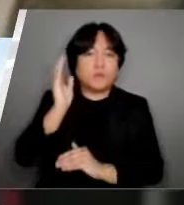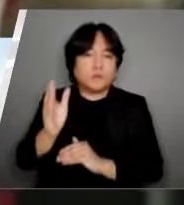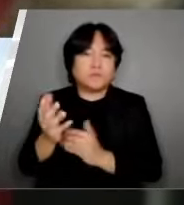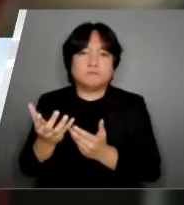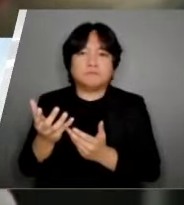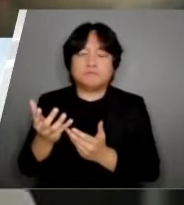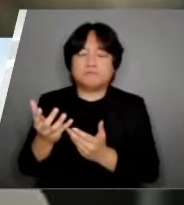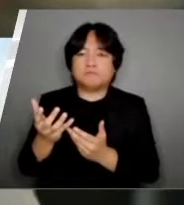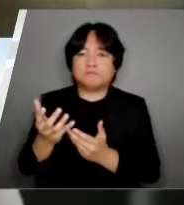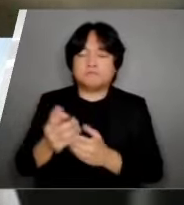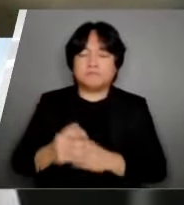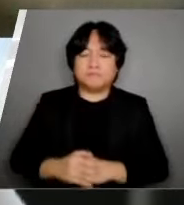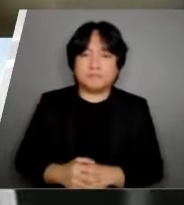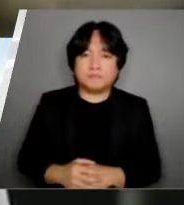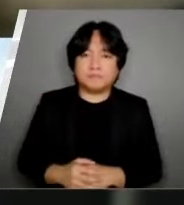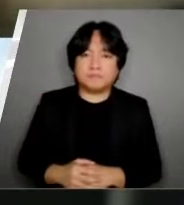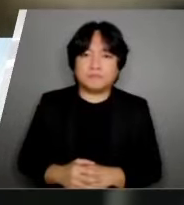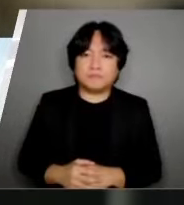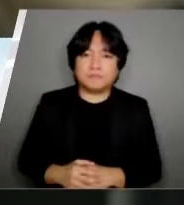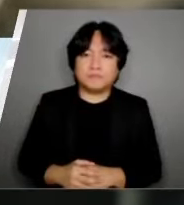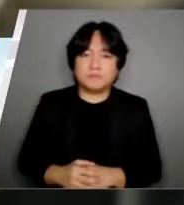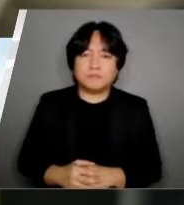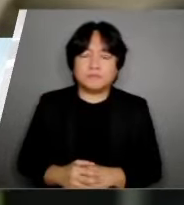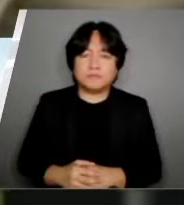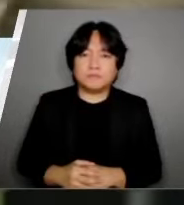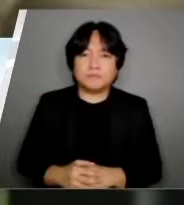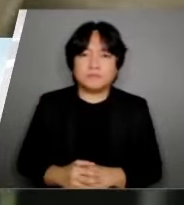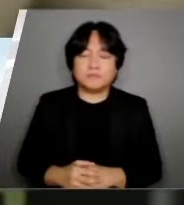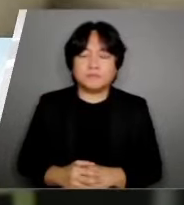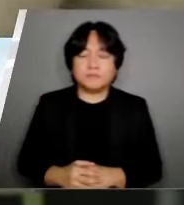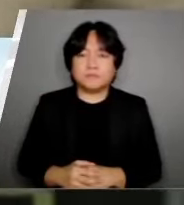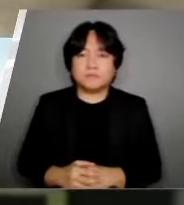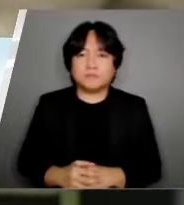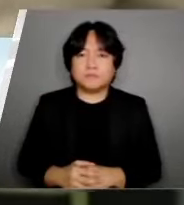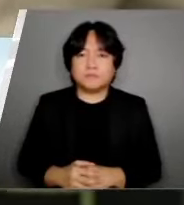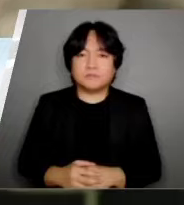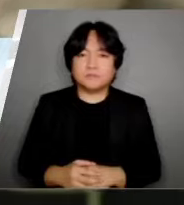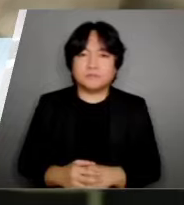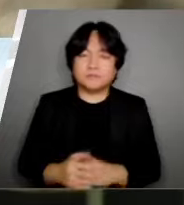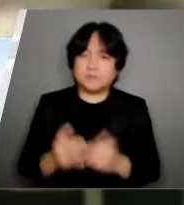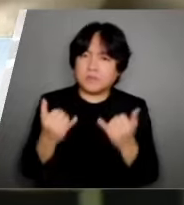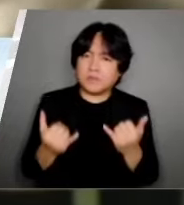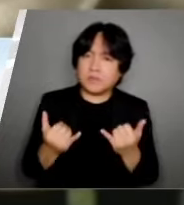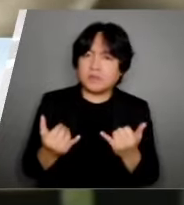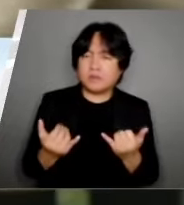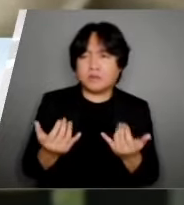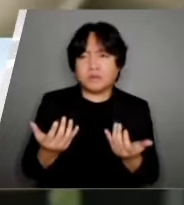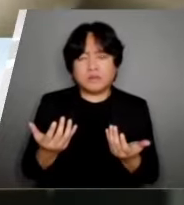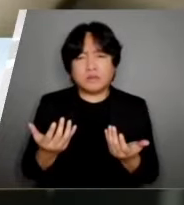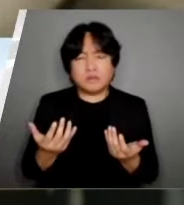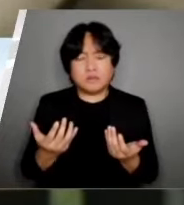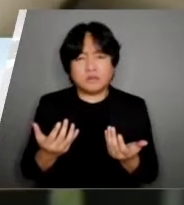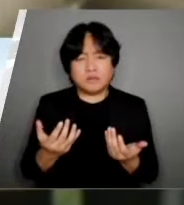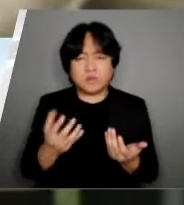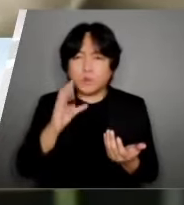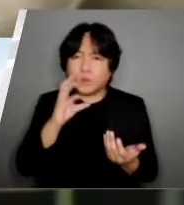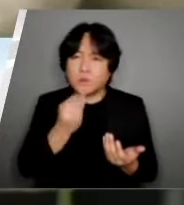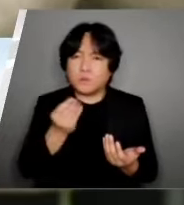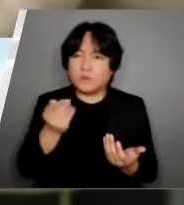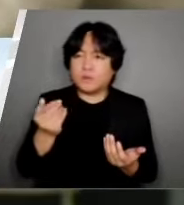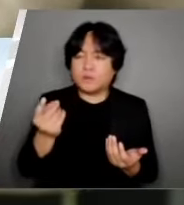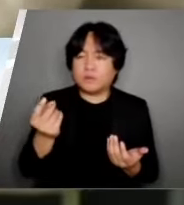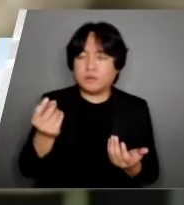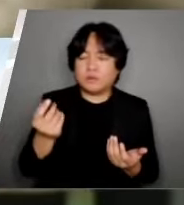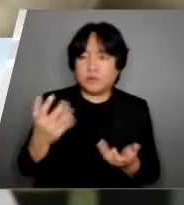That's what the last part of this is. How far, how deep does it go? Isa lang bang tao ang involved? O marami sila?